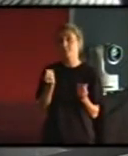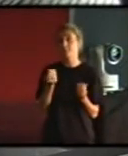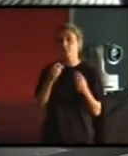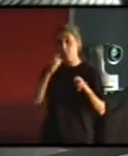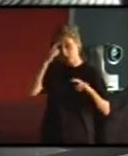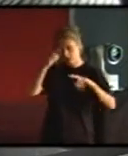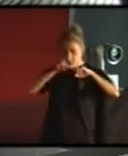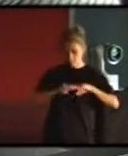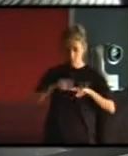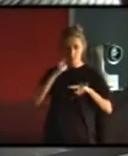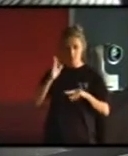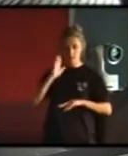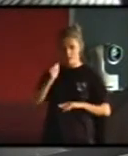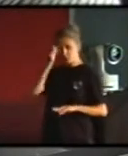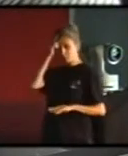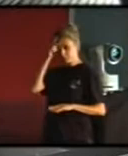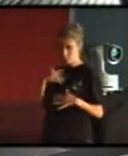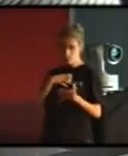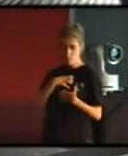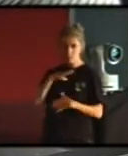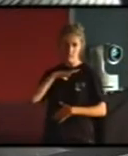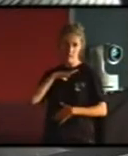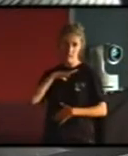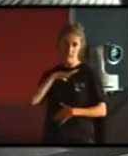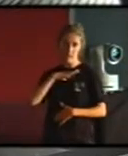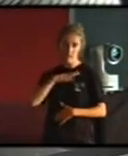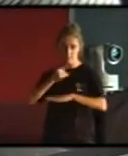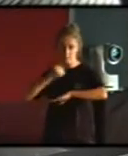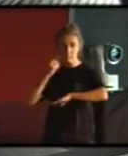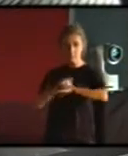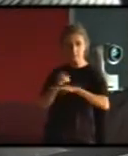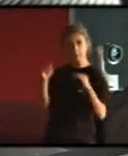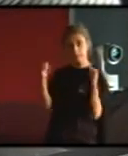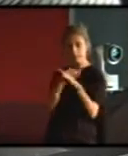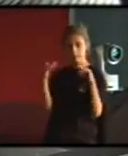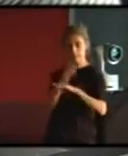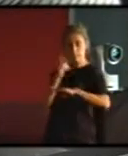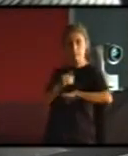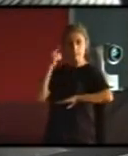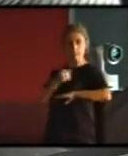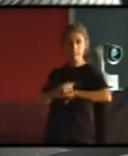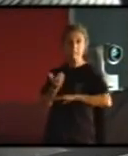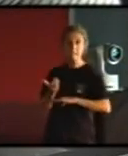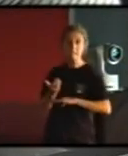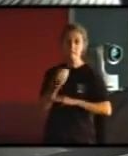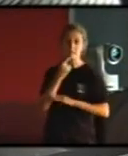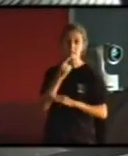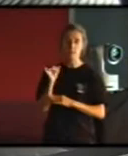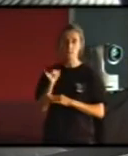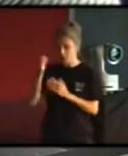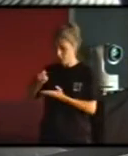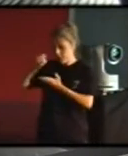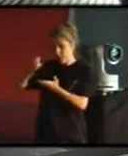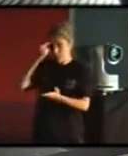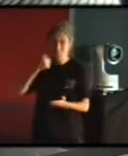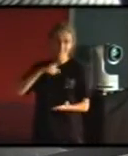souvenir des contrôles et des angoisses qu'ils avaient traversées à la gare Friedrichstrasse. Donc, restaient les conservateurs de patrimoine,